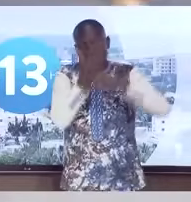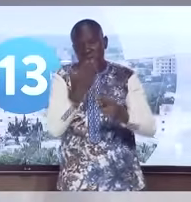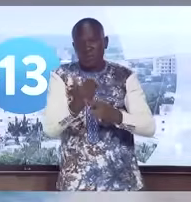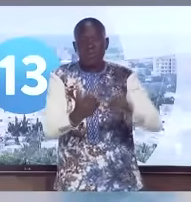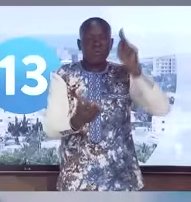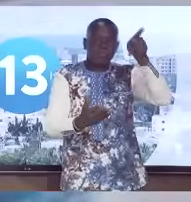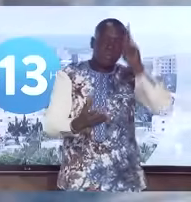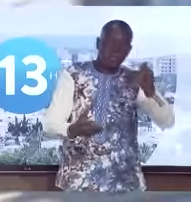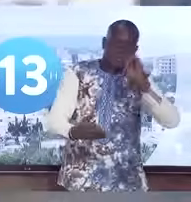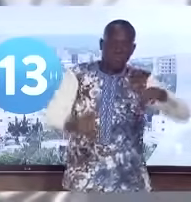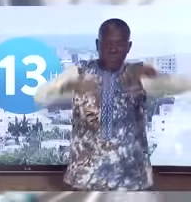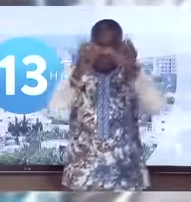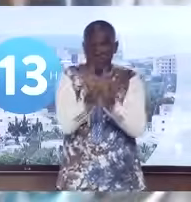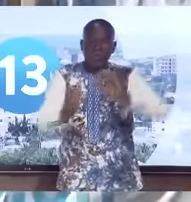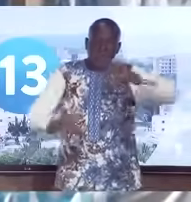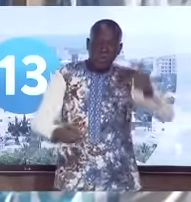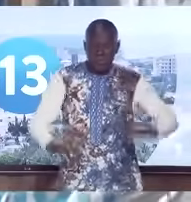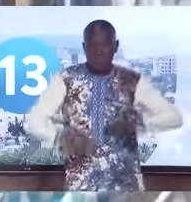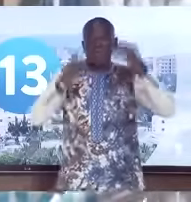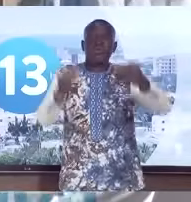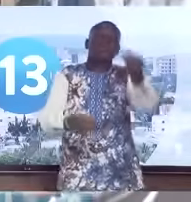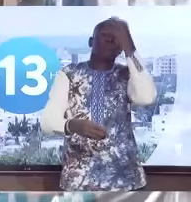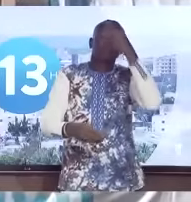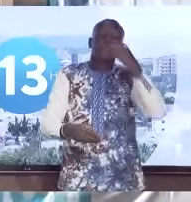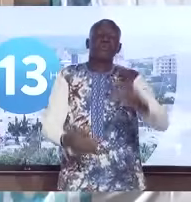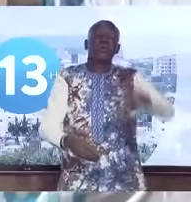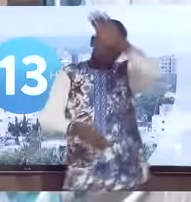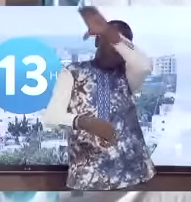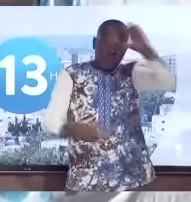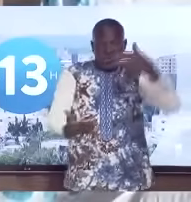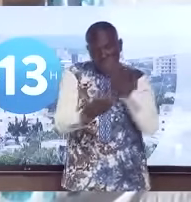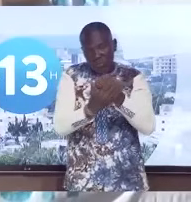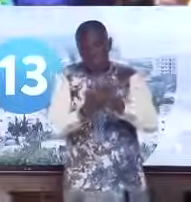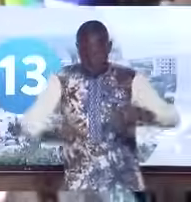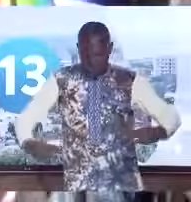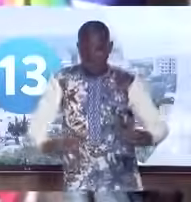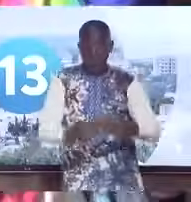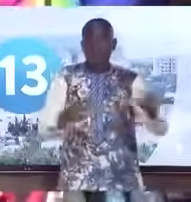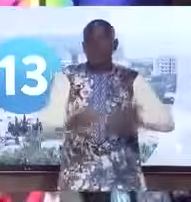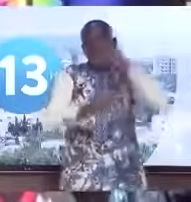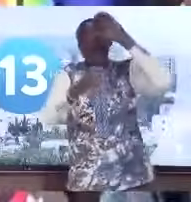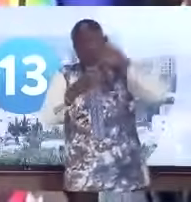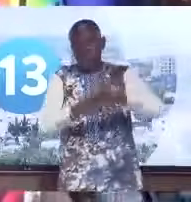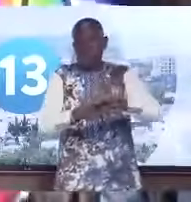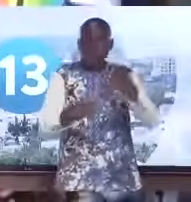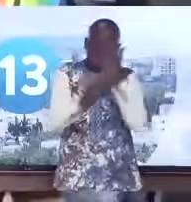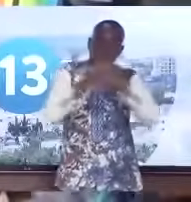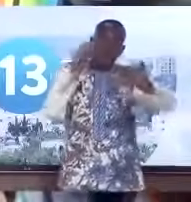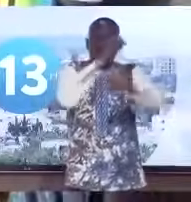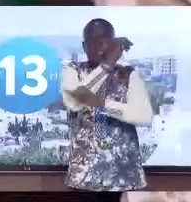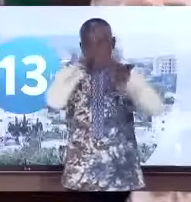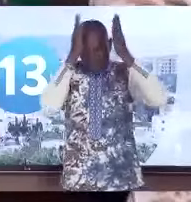d'autres localités ont reçu des vivres. Une somme de 100 millions a été mobilisée comme contribution au fonds de soutien